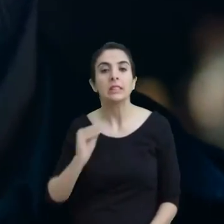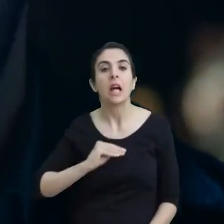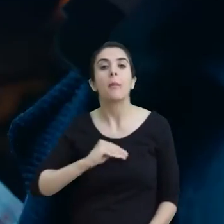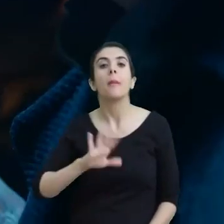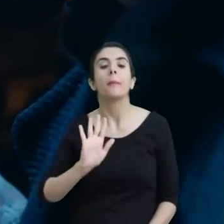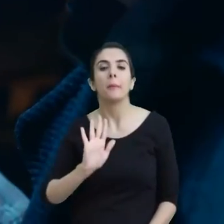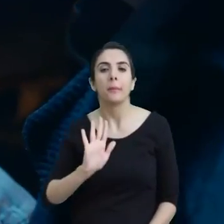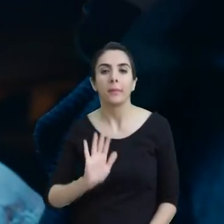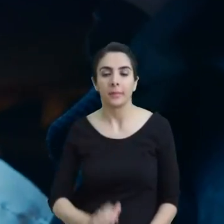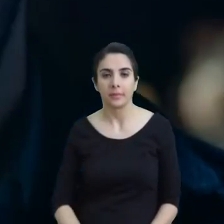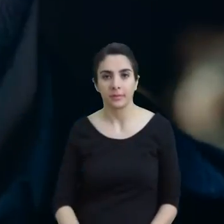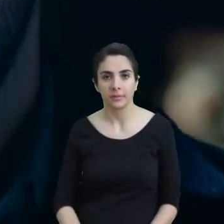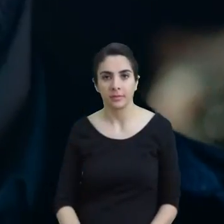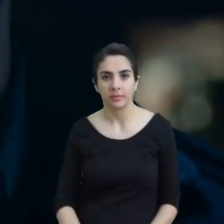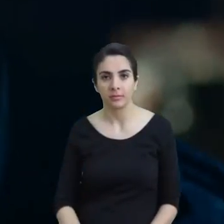Sanman.